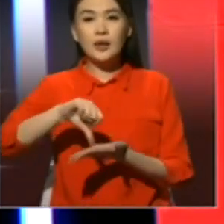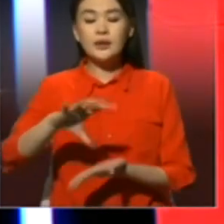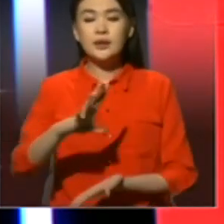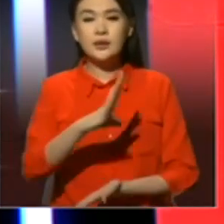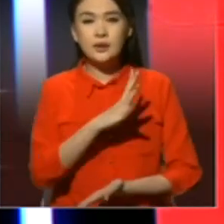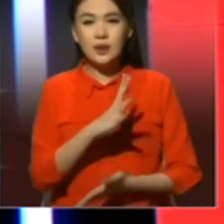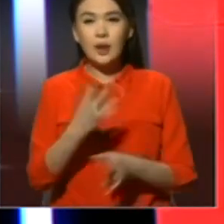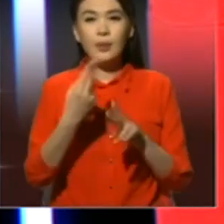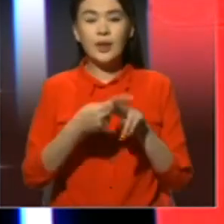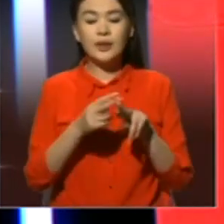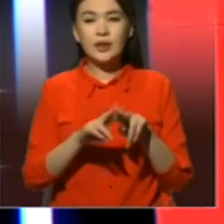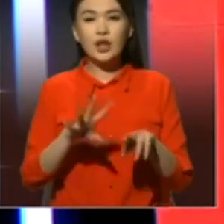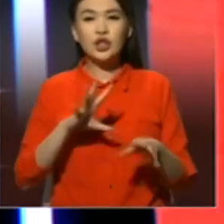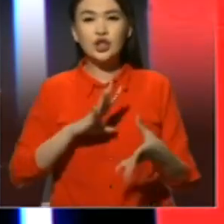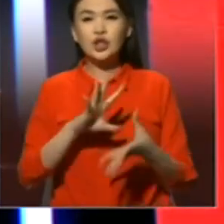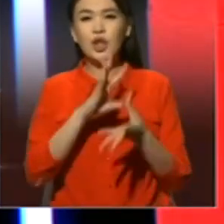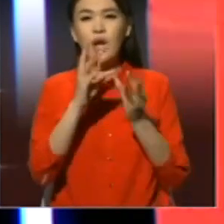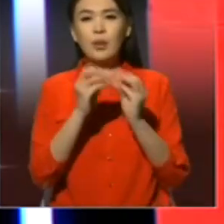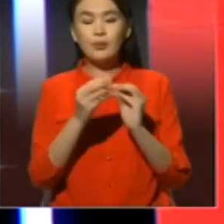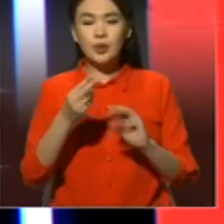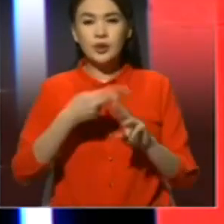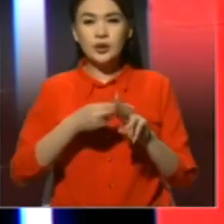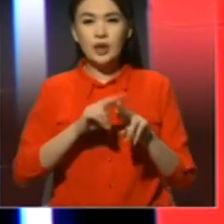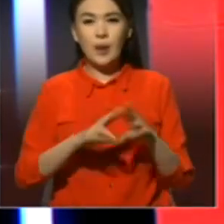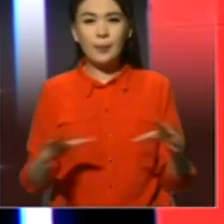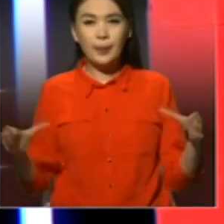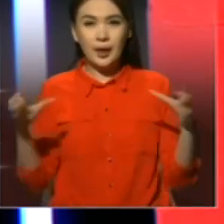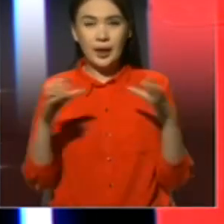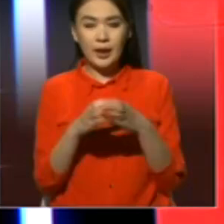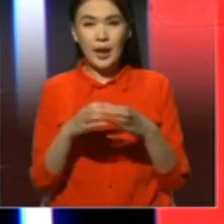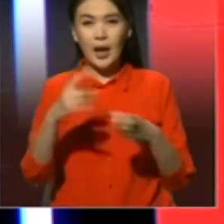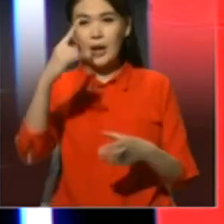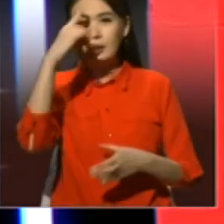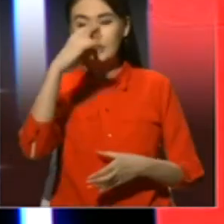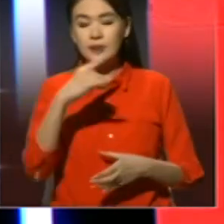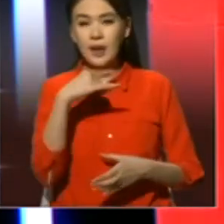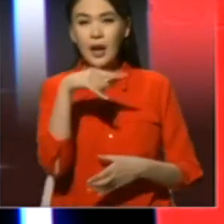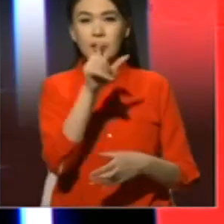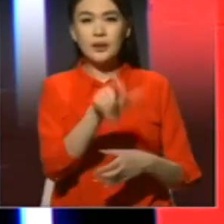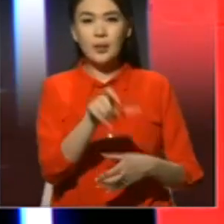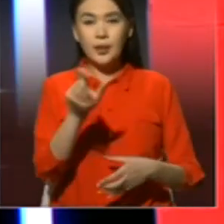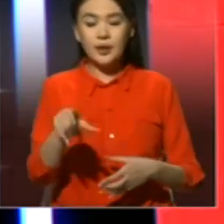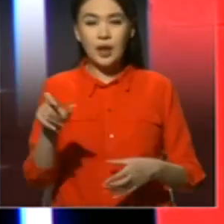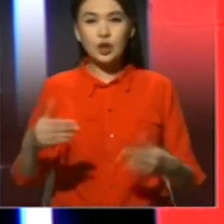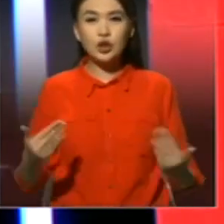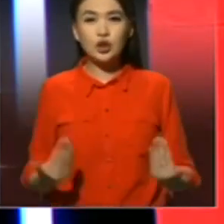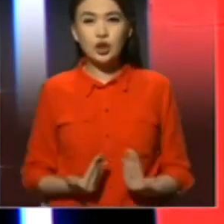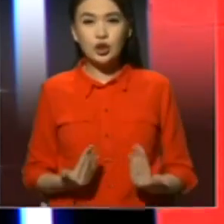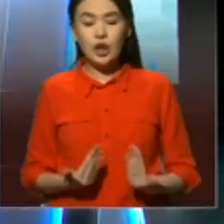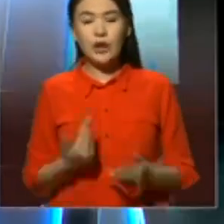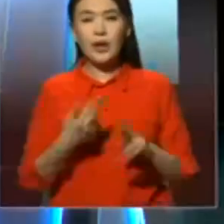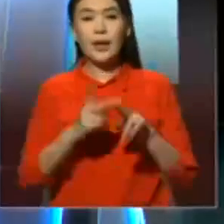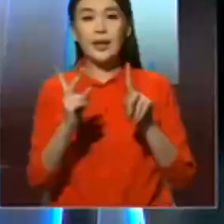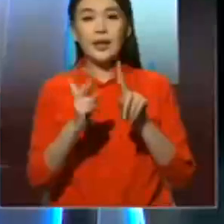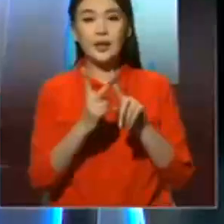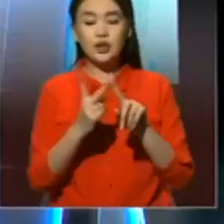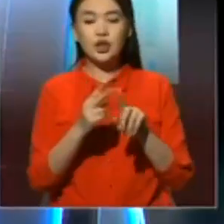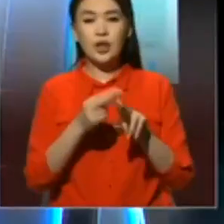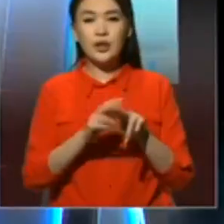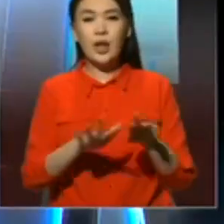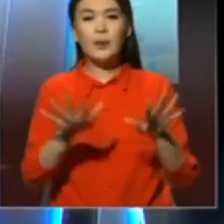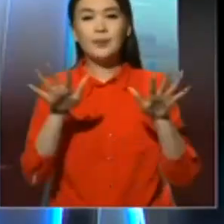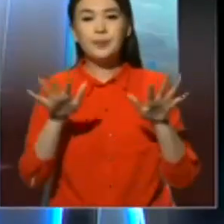жердегі жалпы ұлттық бірегейлік мәселесі Қазақстан азаматтарының, тұрғындарының. Екіншісі, мына